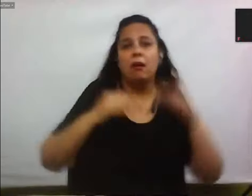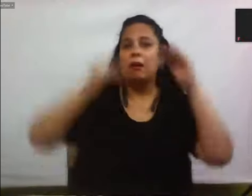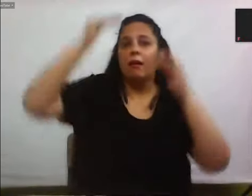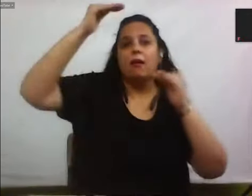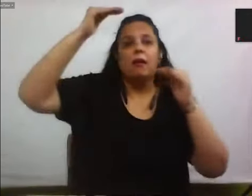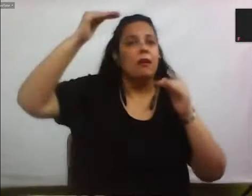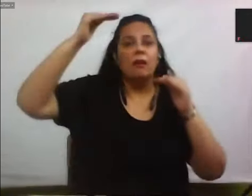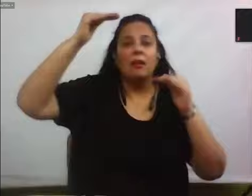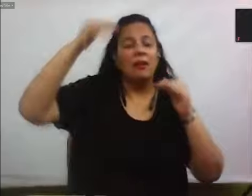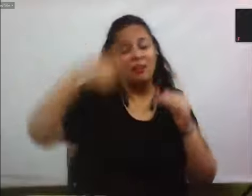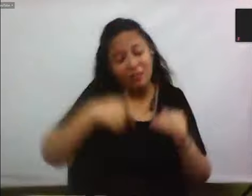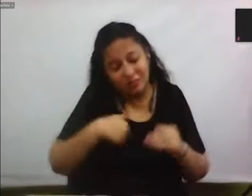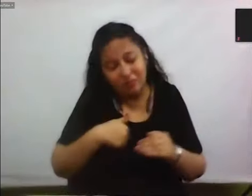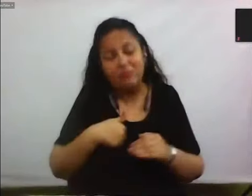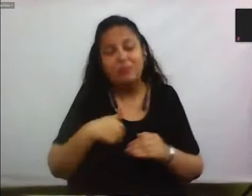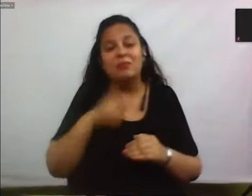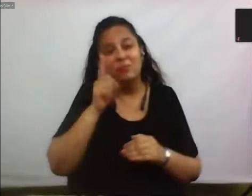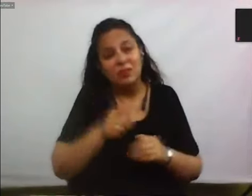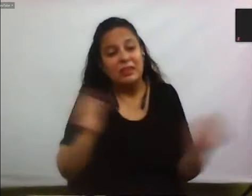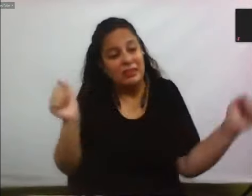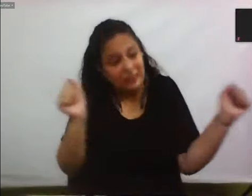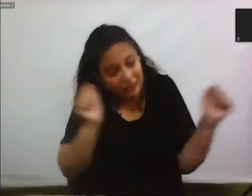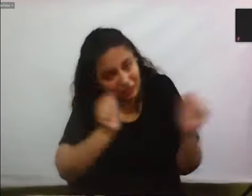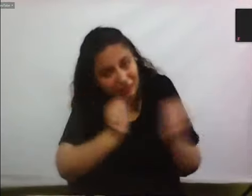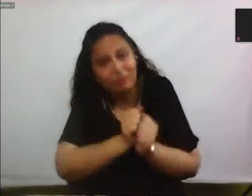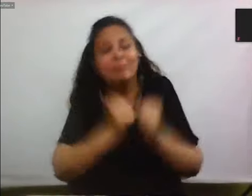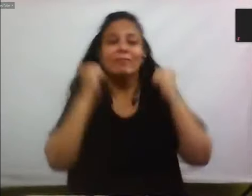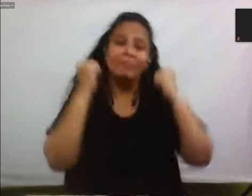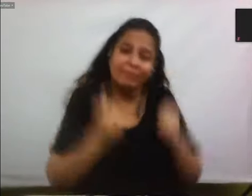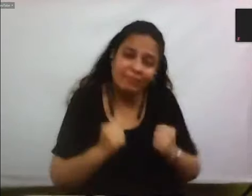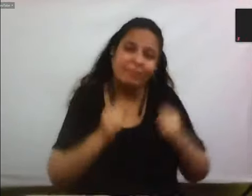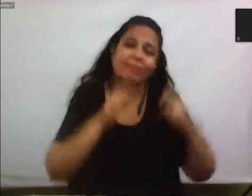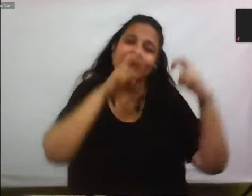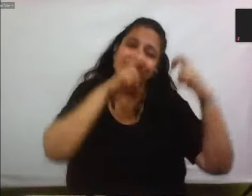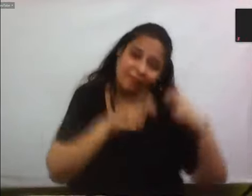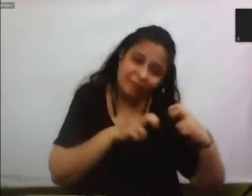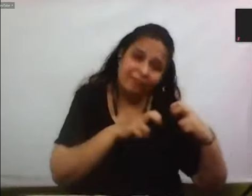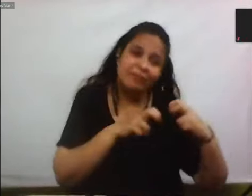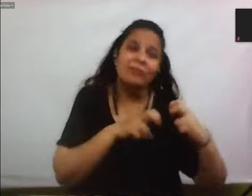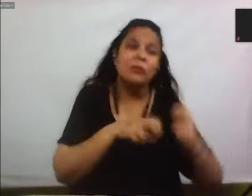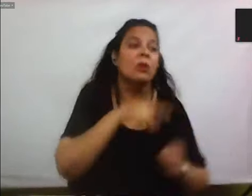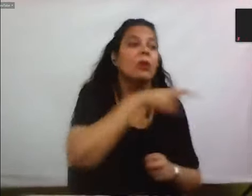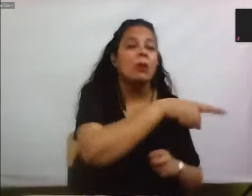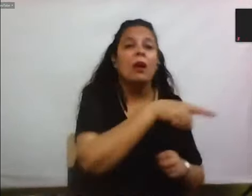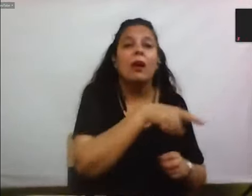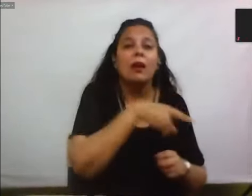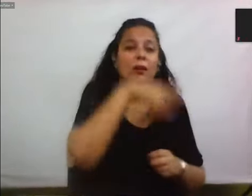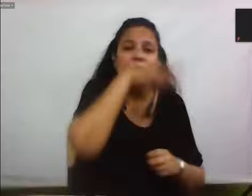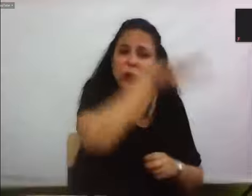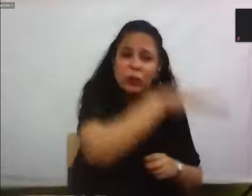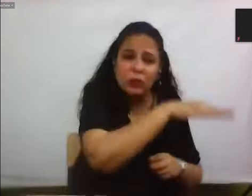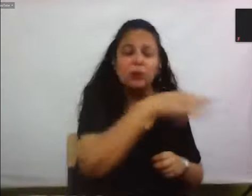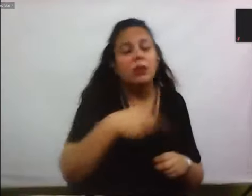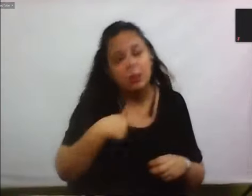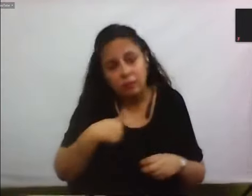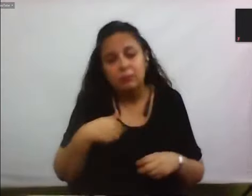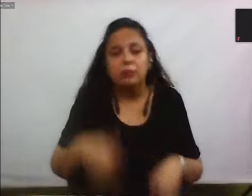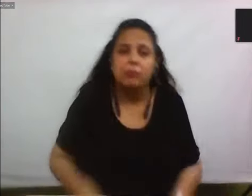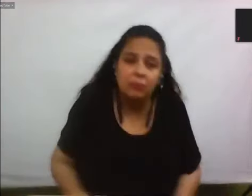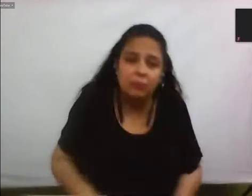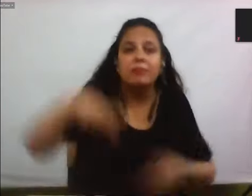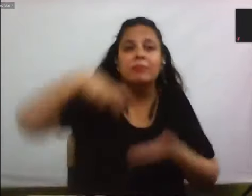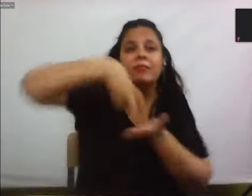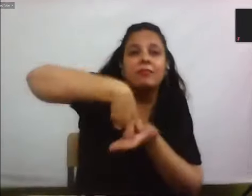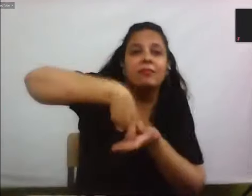अगर उसके बराबर बनना है फिजिकली भी, आप घुटने पर चल के उसको हाथ पकड़ के चलना सिखाइए. So you have to,